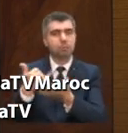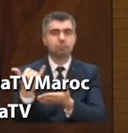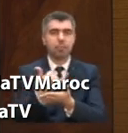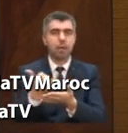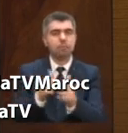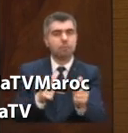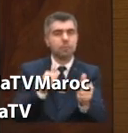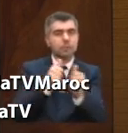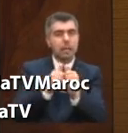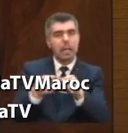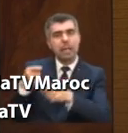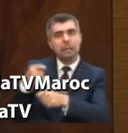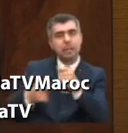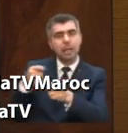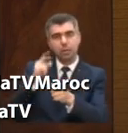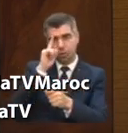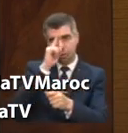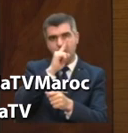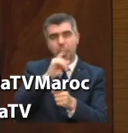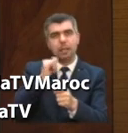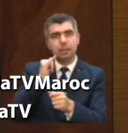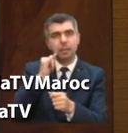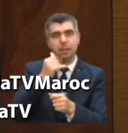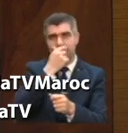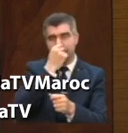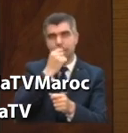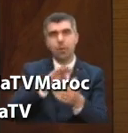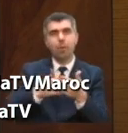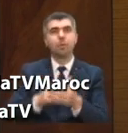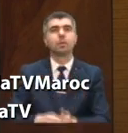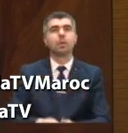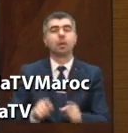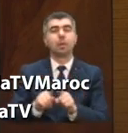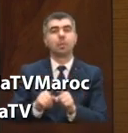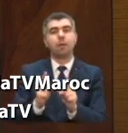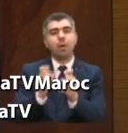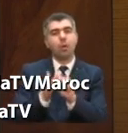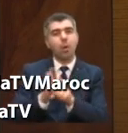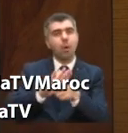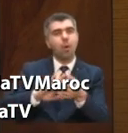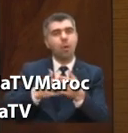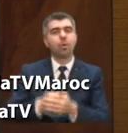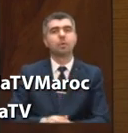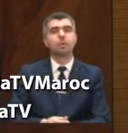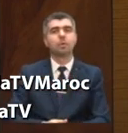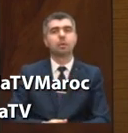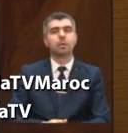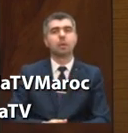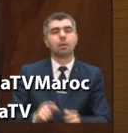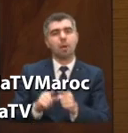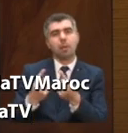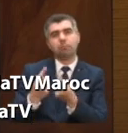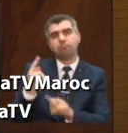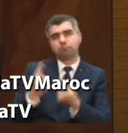ومواكبة الاقتصاد الوطني بالكيفية إن شاء الله التي سنستطيع بها نتجاوز الأزمة بالشكل الذي لن يؤثر على كل